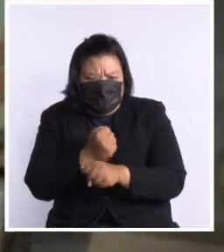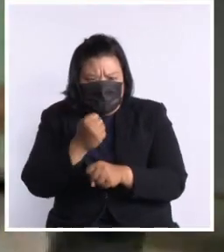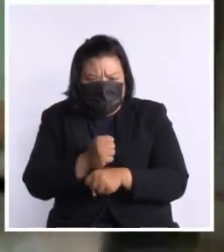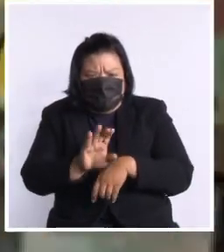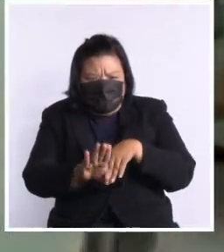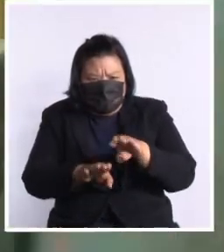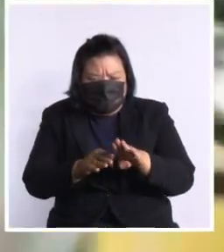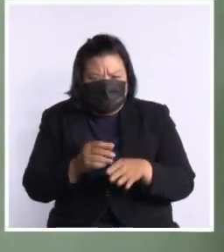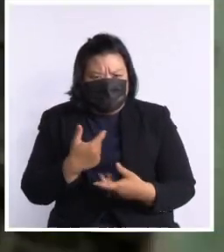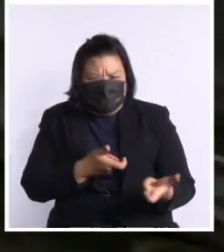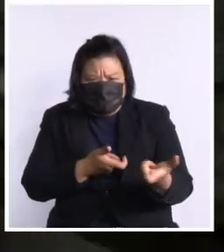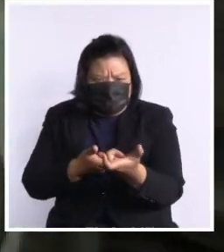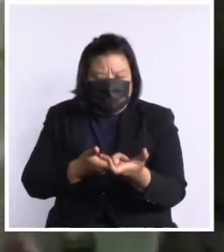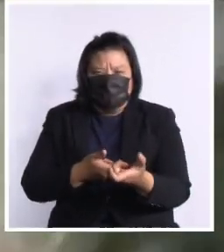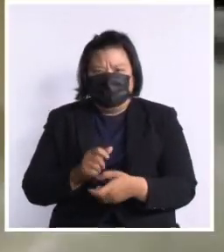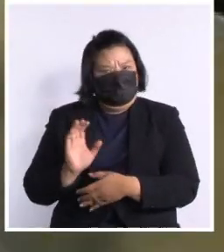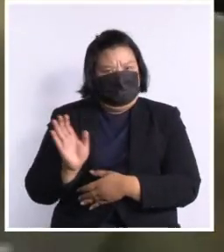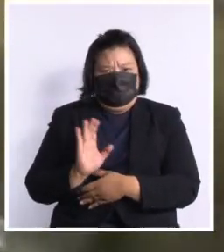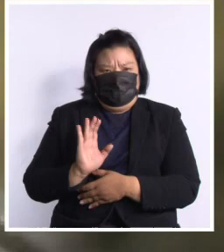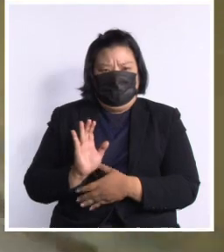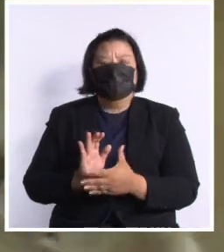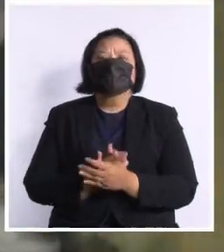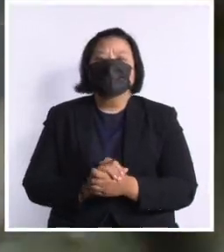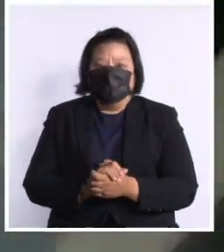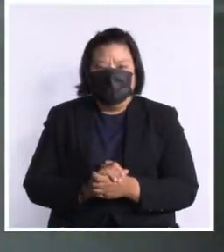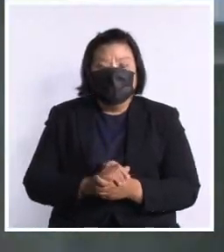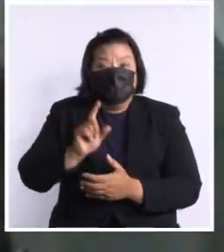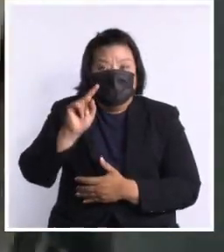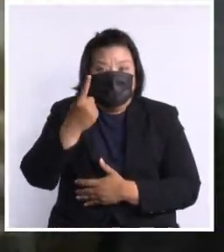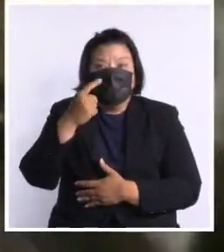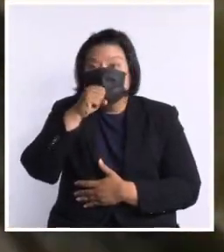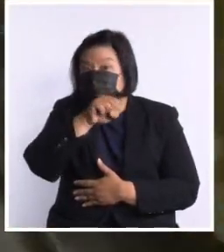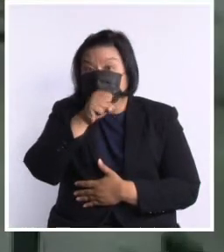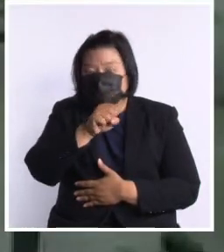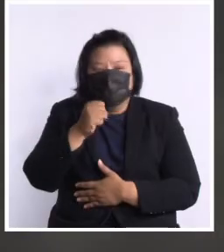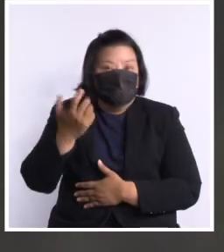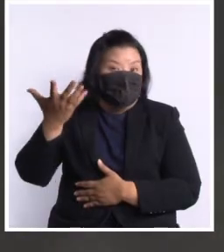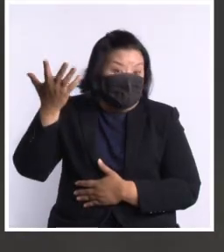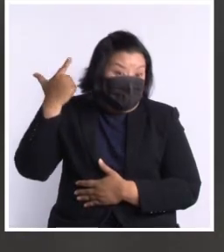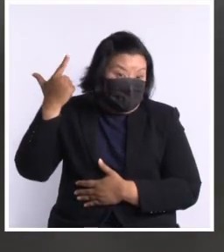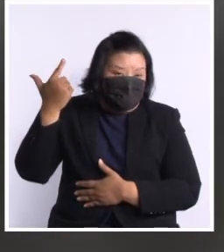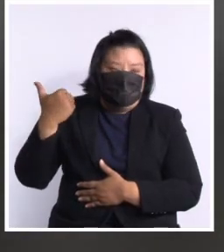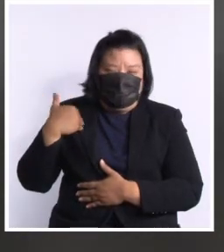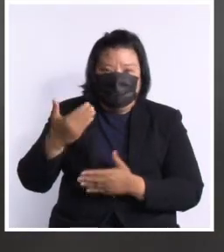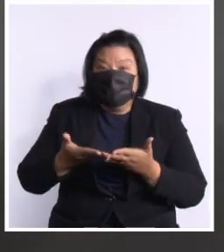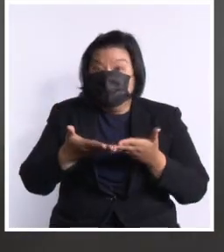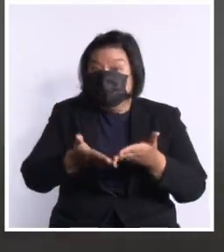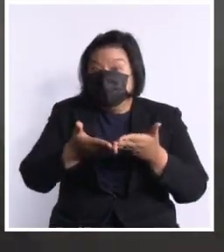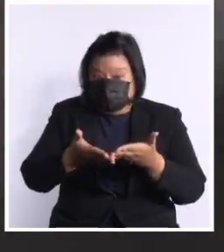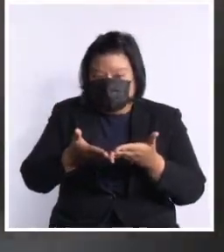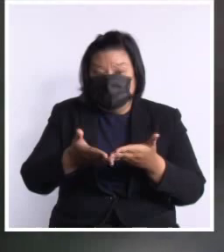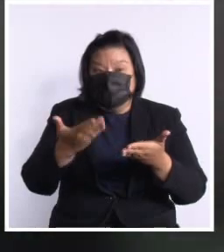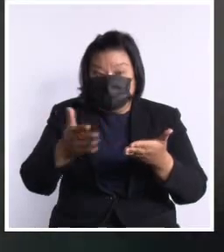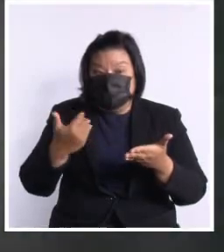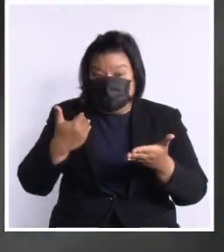นี้ขึ้นอีกครับครั้งหนึ่งนะครับมากันที่ไต้หวันกันบ้างครับเมื่อวานนี้เกิดเหตุเรือคอนเทนเนอร์ขนาดใหญ่ชนกับเค